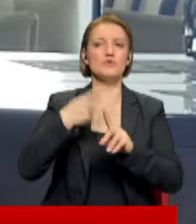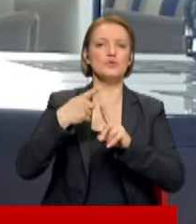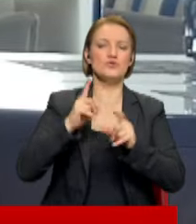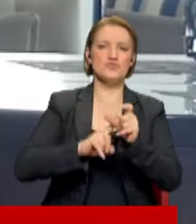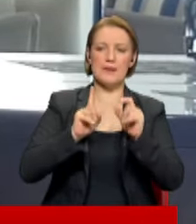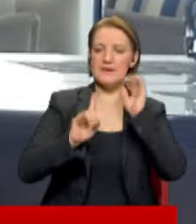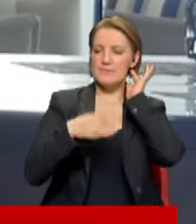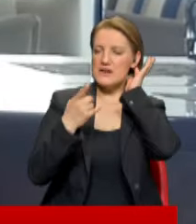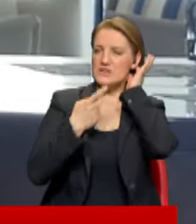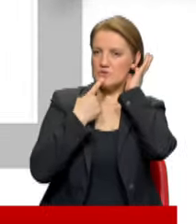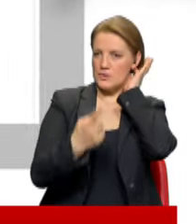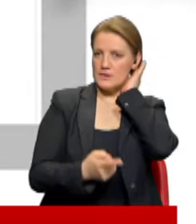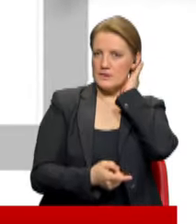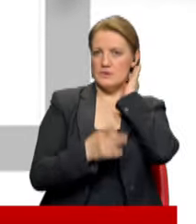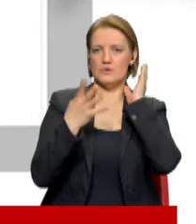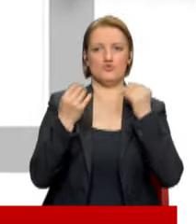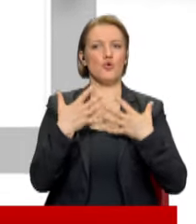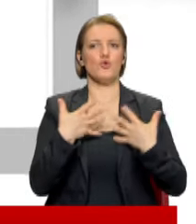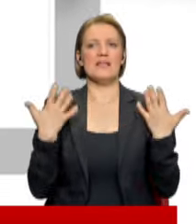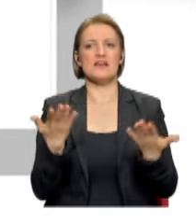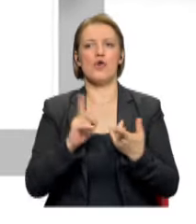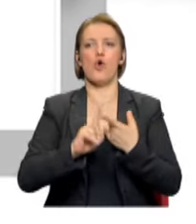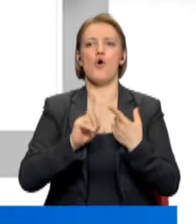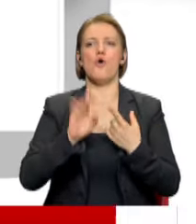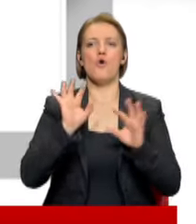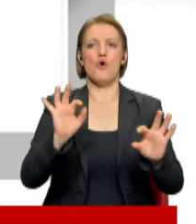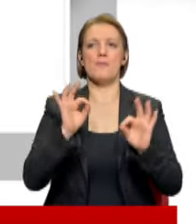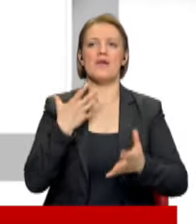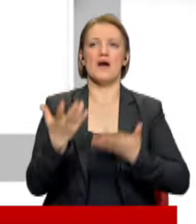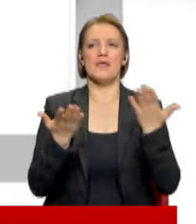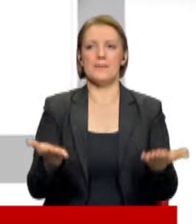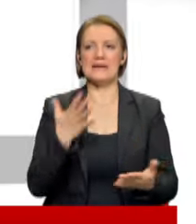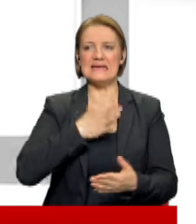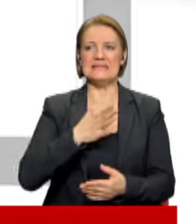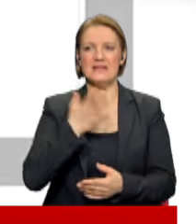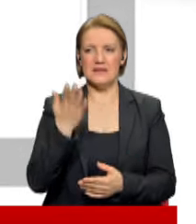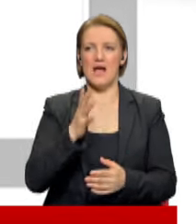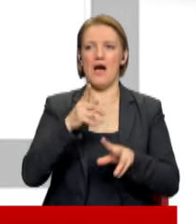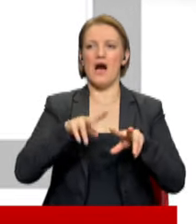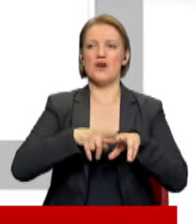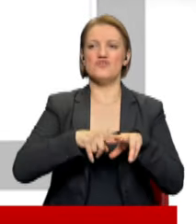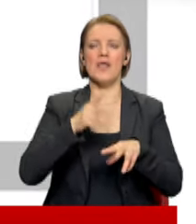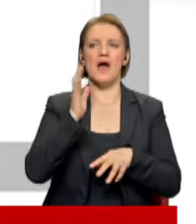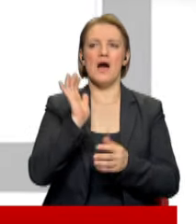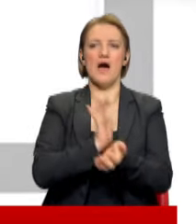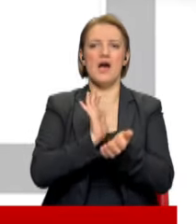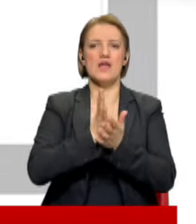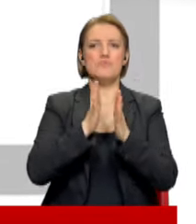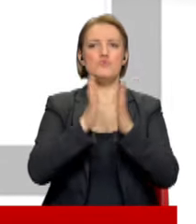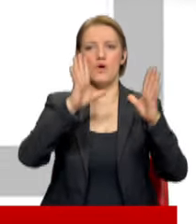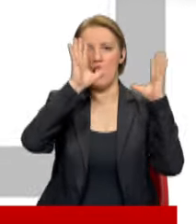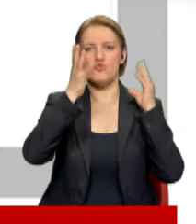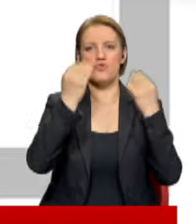da bir başka iddiayı dile getirdi çok güvenilir ve önemli bir kaynağım tep üzerine Akşener ailesinden biri büyükelçi olacak